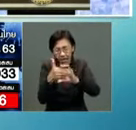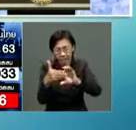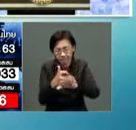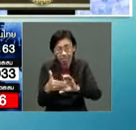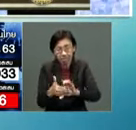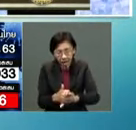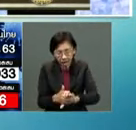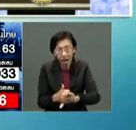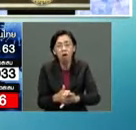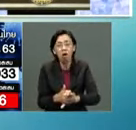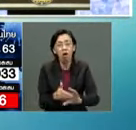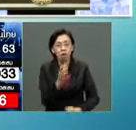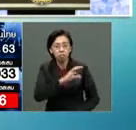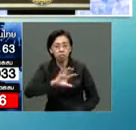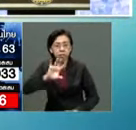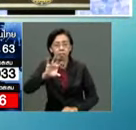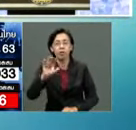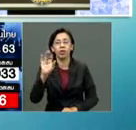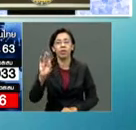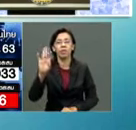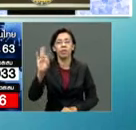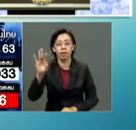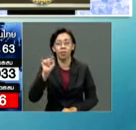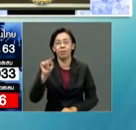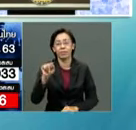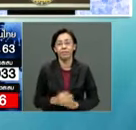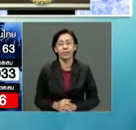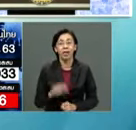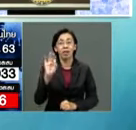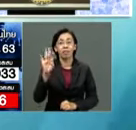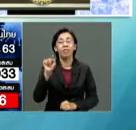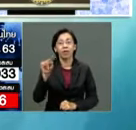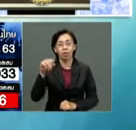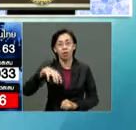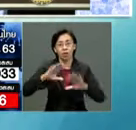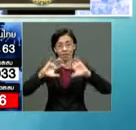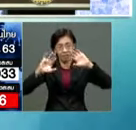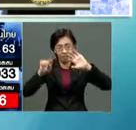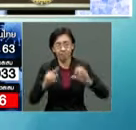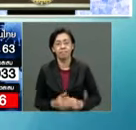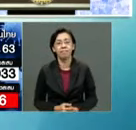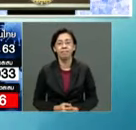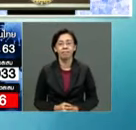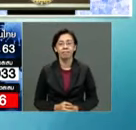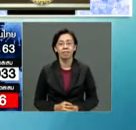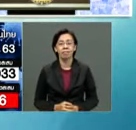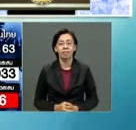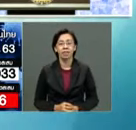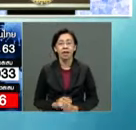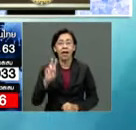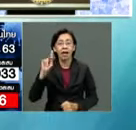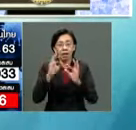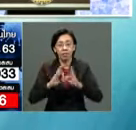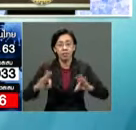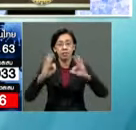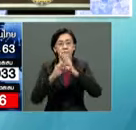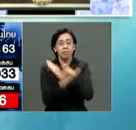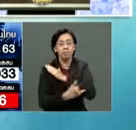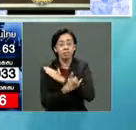ในตาในเว็บFacebook ที่ว่านะครับของไทยคู่ฟ้าครับไปดูข่าวประเด็นสำคัญที่น่าสนใจในต่างประเท